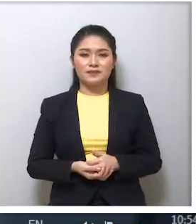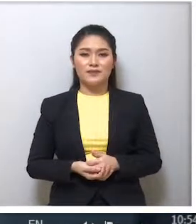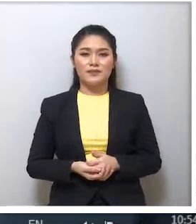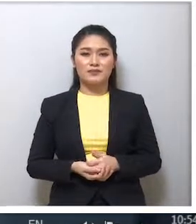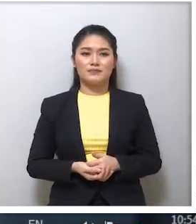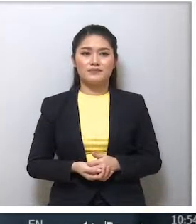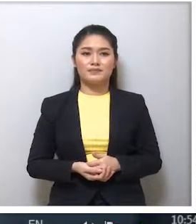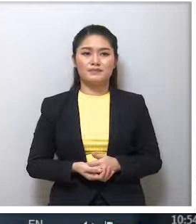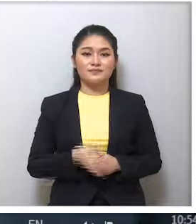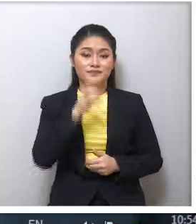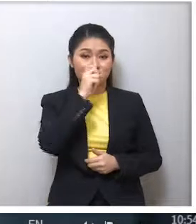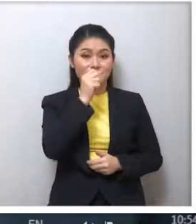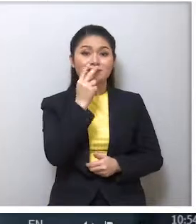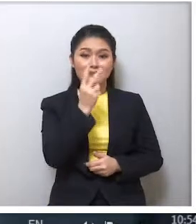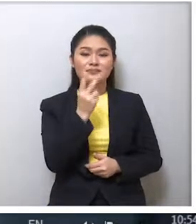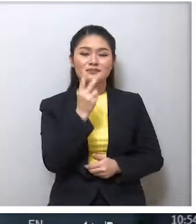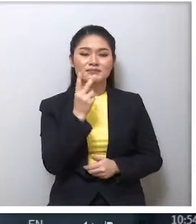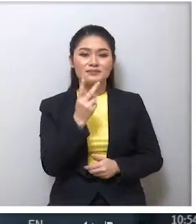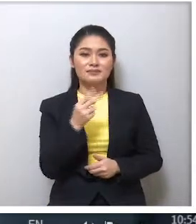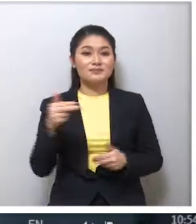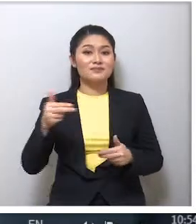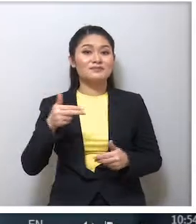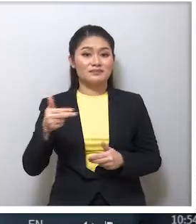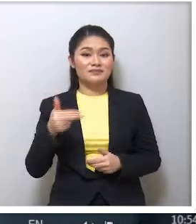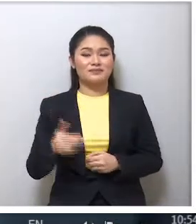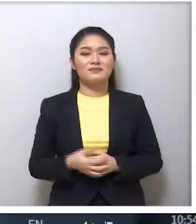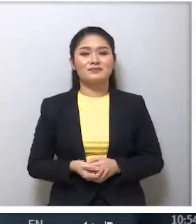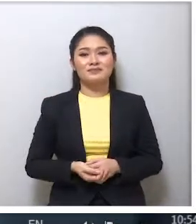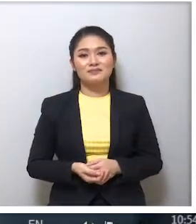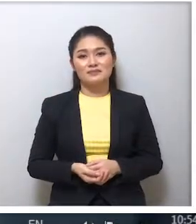นะจากนั้นเราลองมาดูที่ Camera View